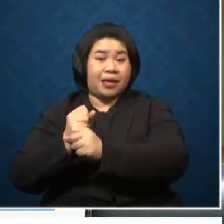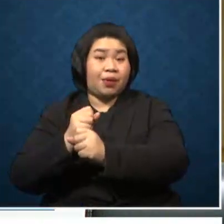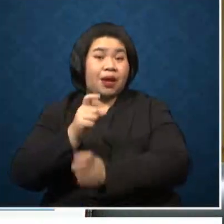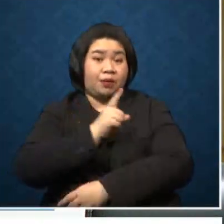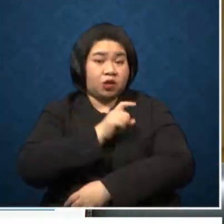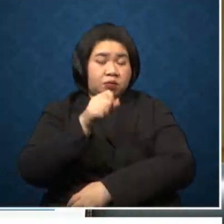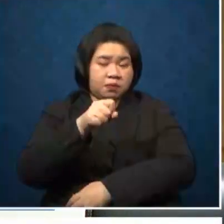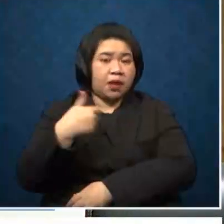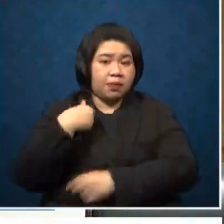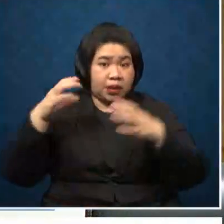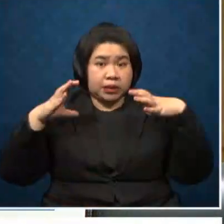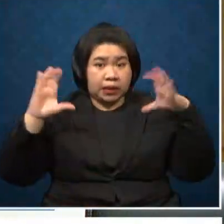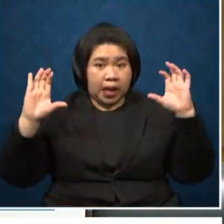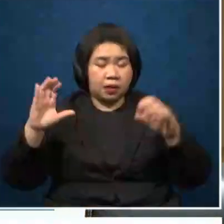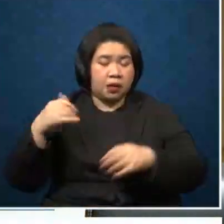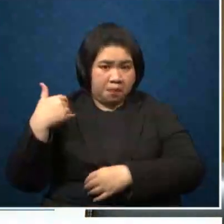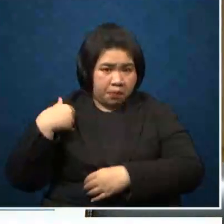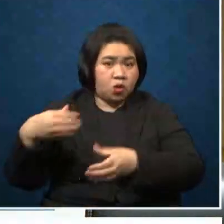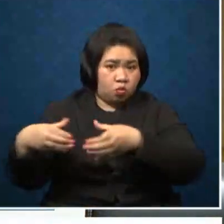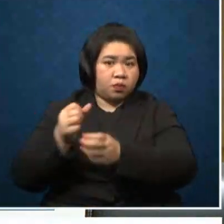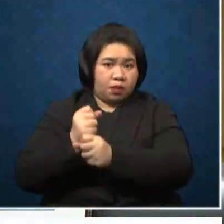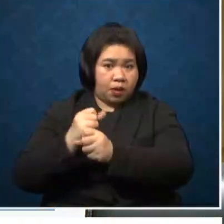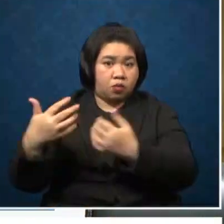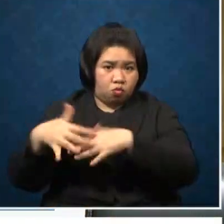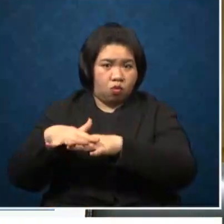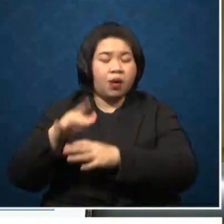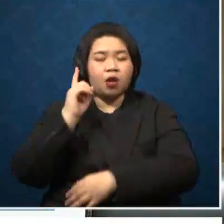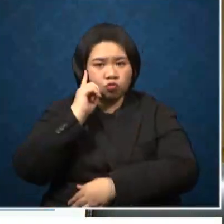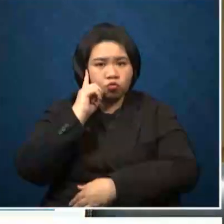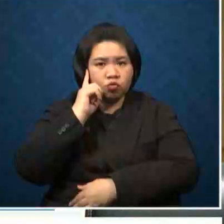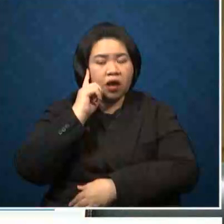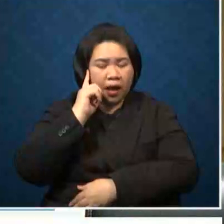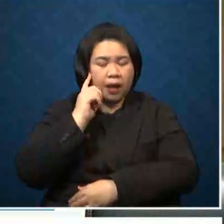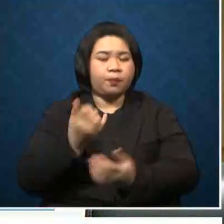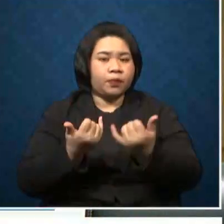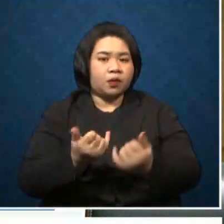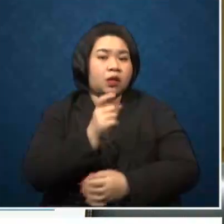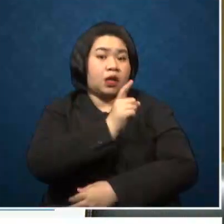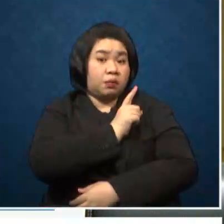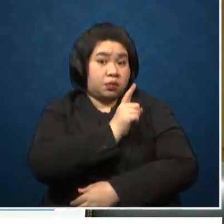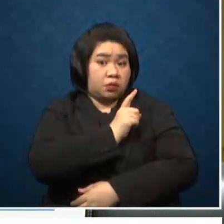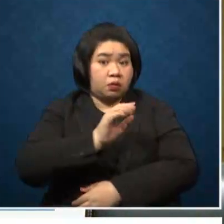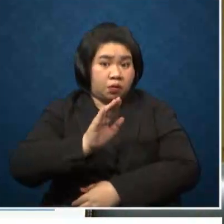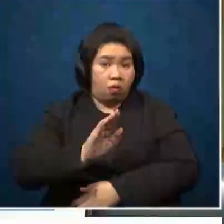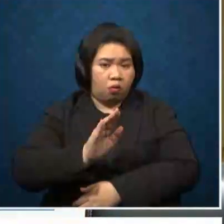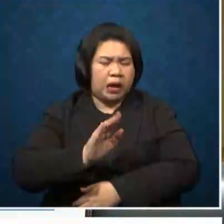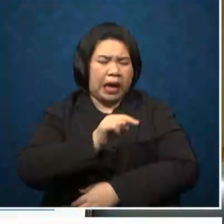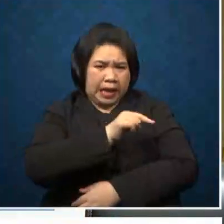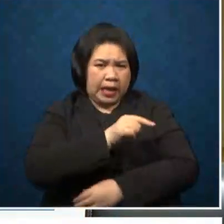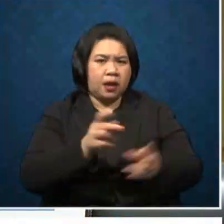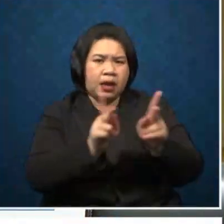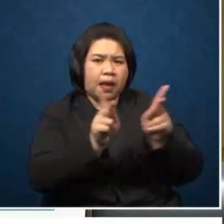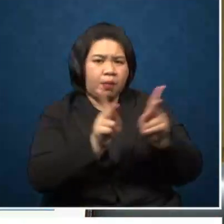แค่การฝ่ายประจำมานั่งและร่วมทำงานด้วยผมคิดว่าภาระสำคัญของการทำให้เรื่องนี้เป็น